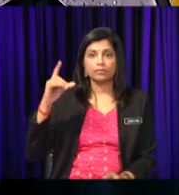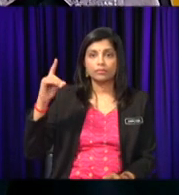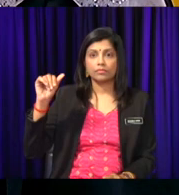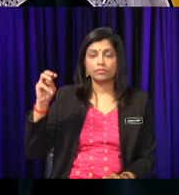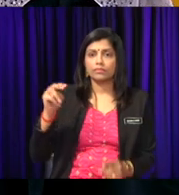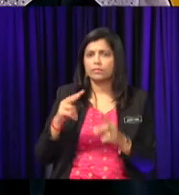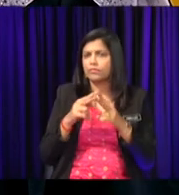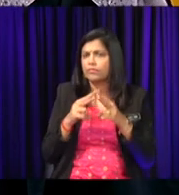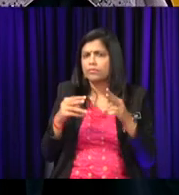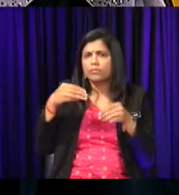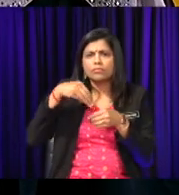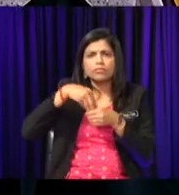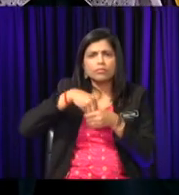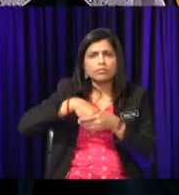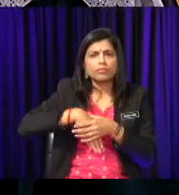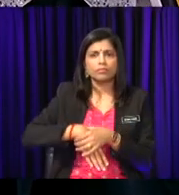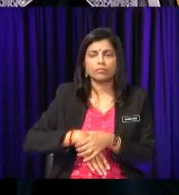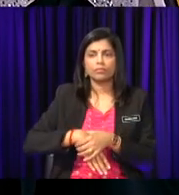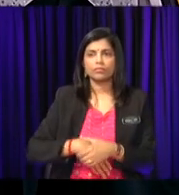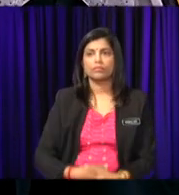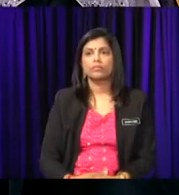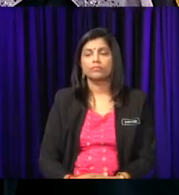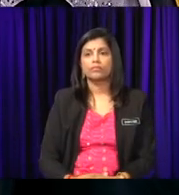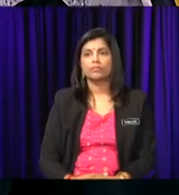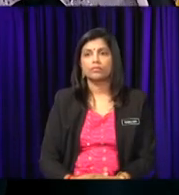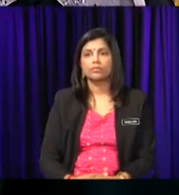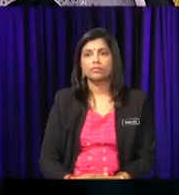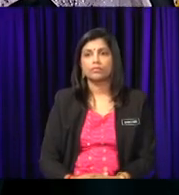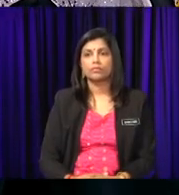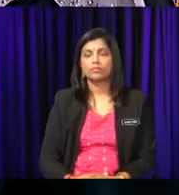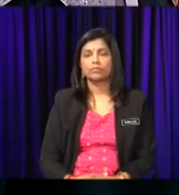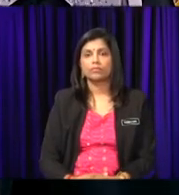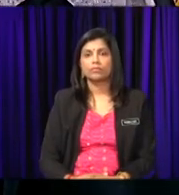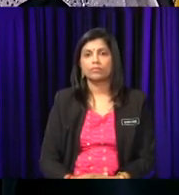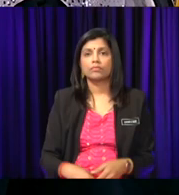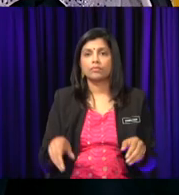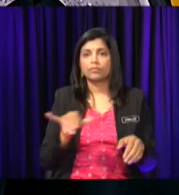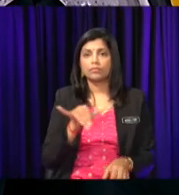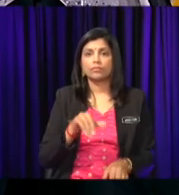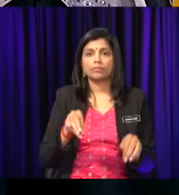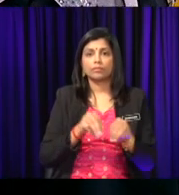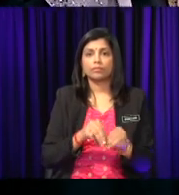terperinci seolah-olah kita ini sedang membene satu perenggan pendahuluan